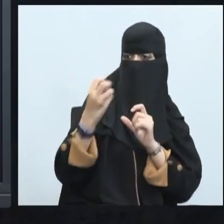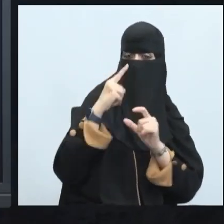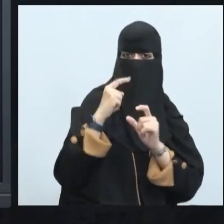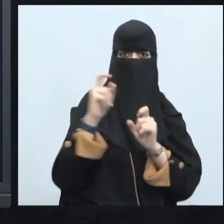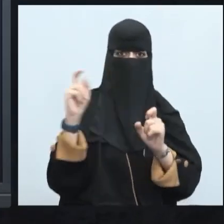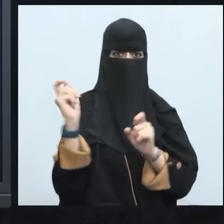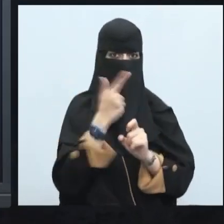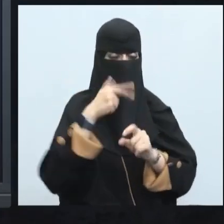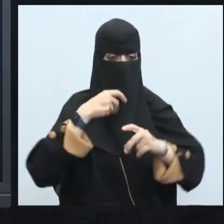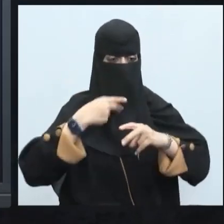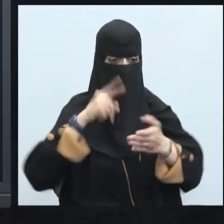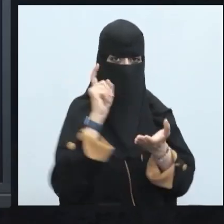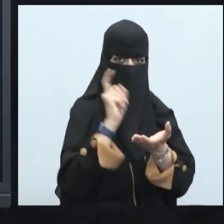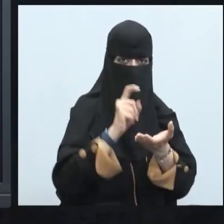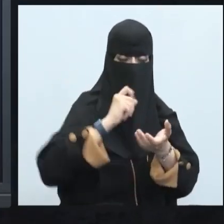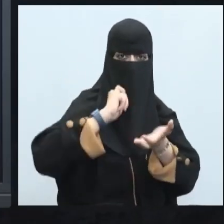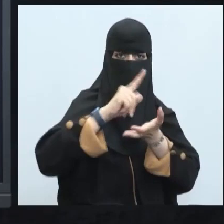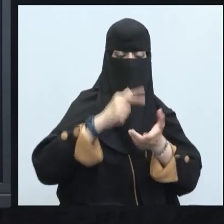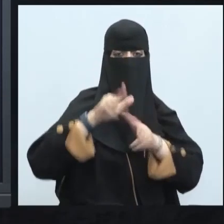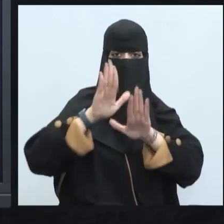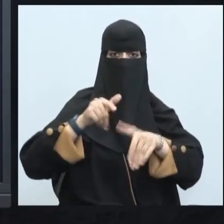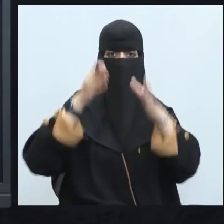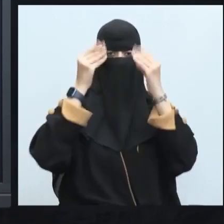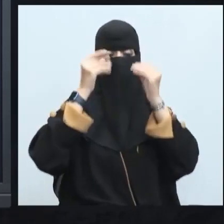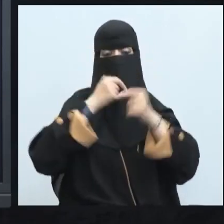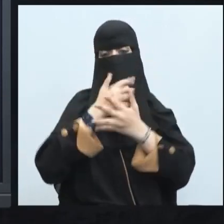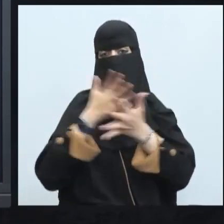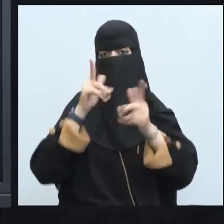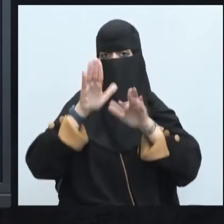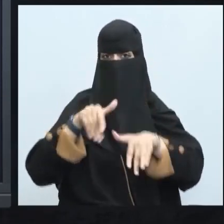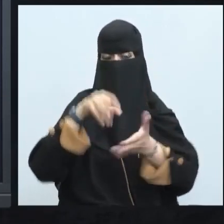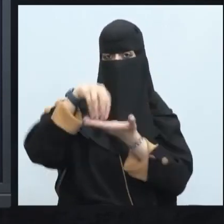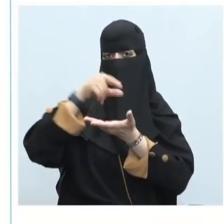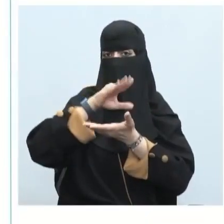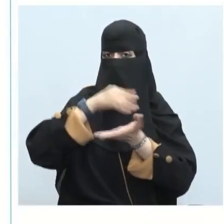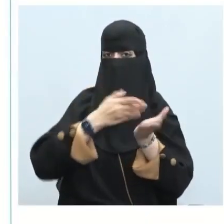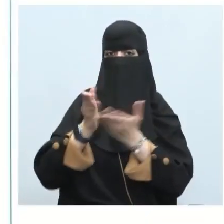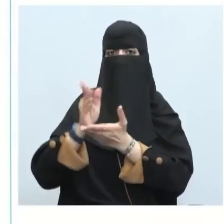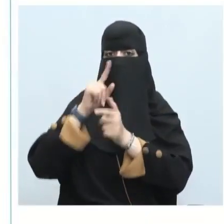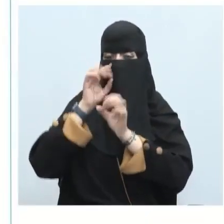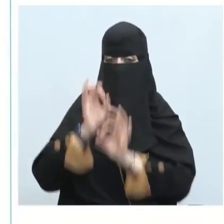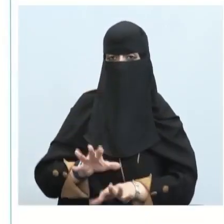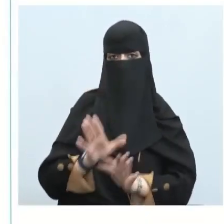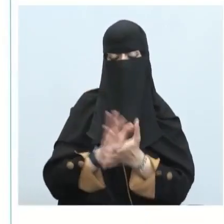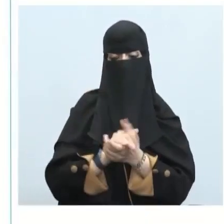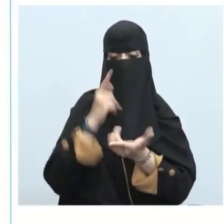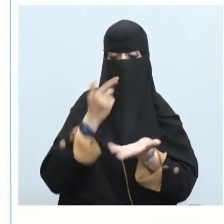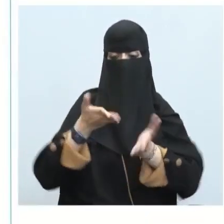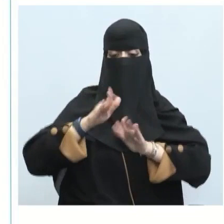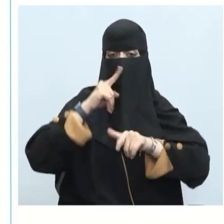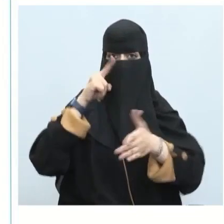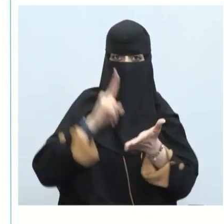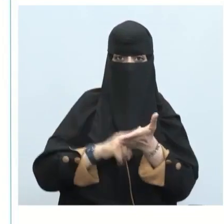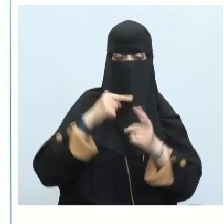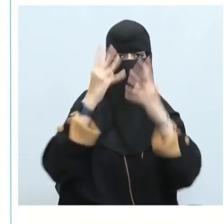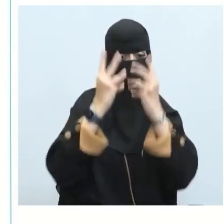الاستجابه ويفر معلومات كافيه عن المنتج او الخدمه التي يقدمها بالاضافه ان يكون